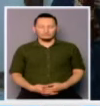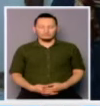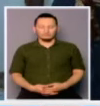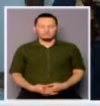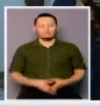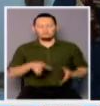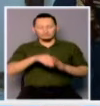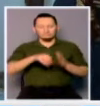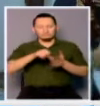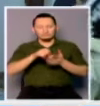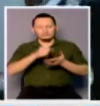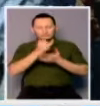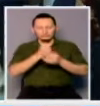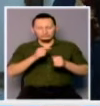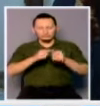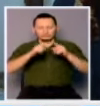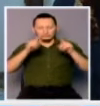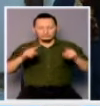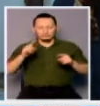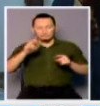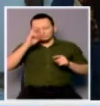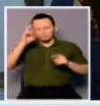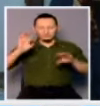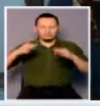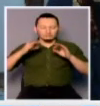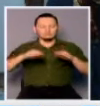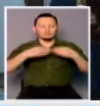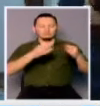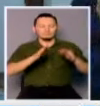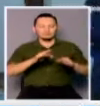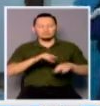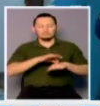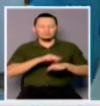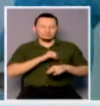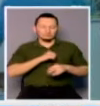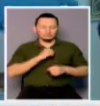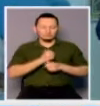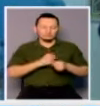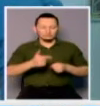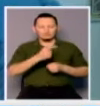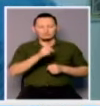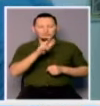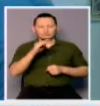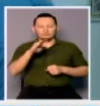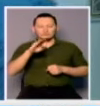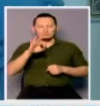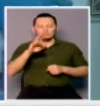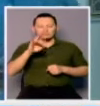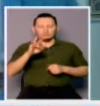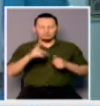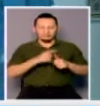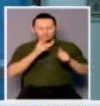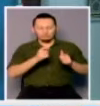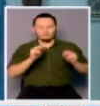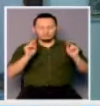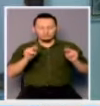Қағба жабынының бөліктері әдетте патшаның рұқсатымен ғана беріледі. Кезекті мата бөлігінің иесі атыраулық қажы Төкен Танаұлы атанды.